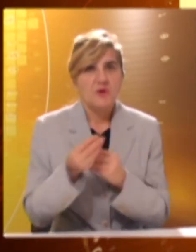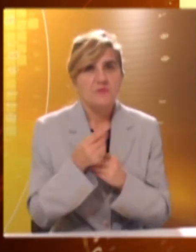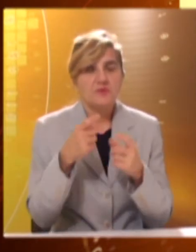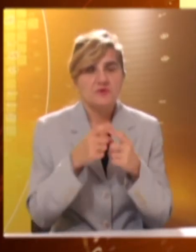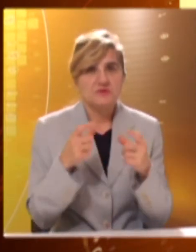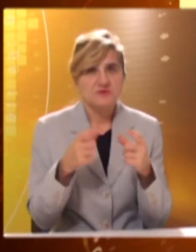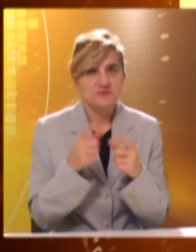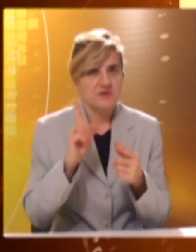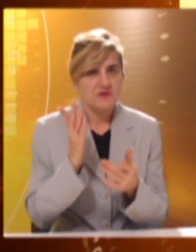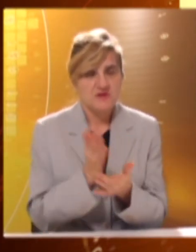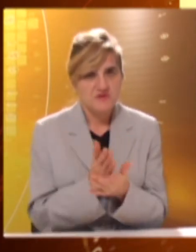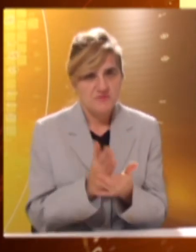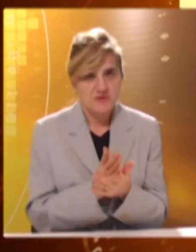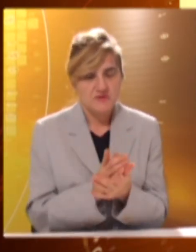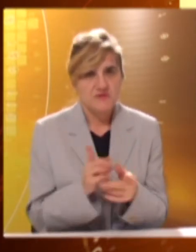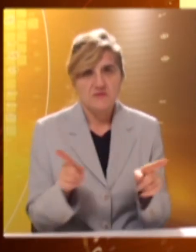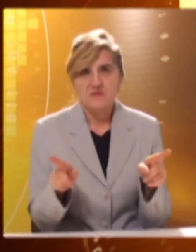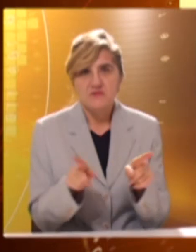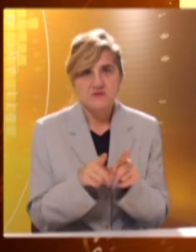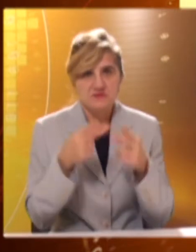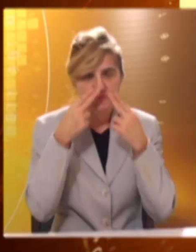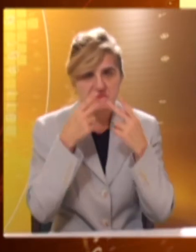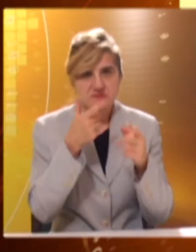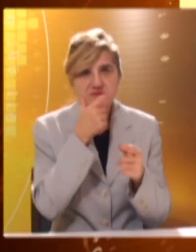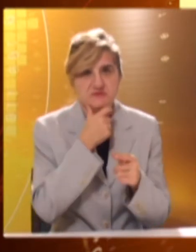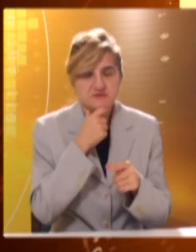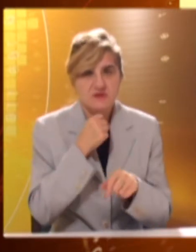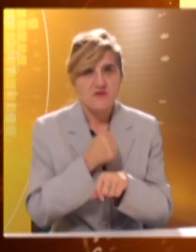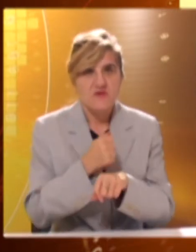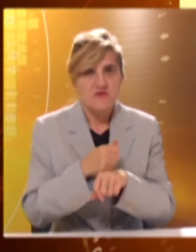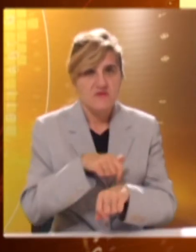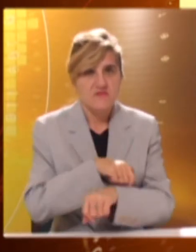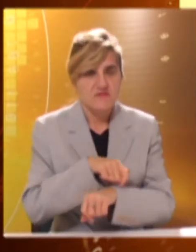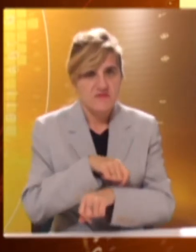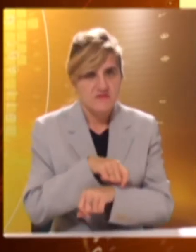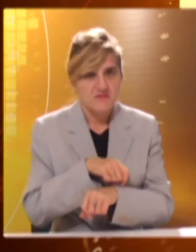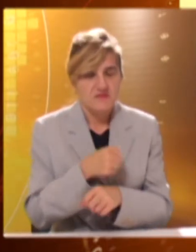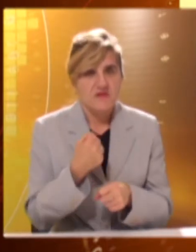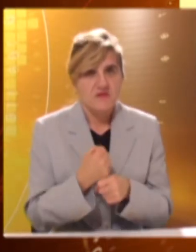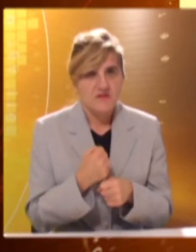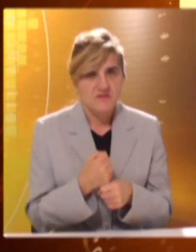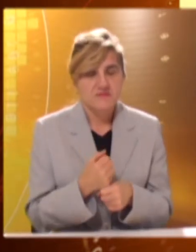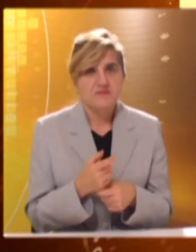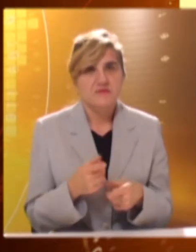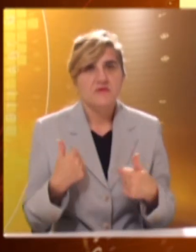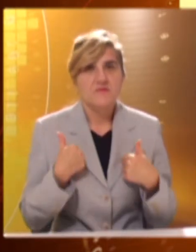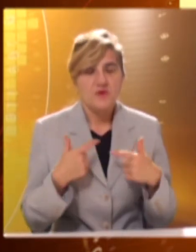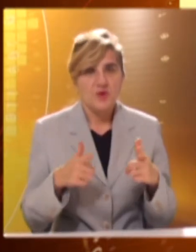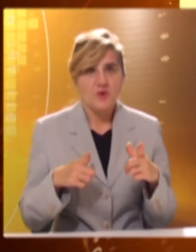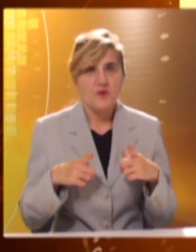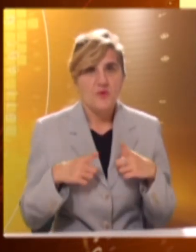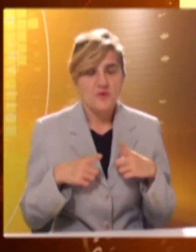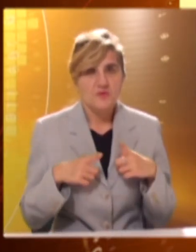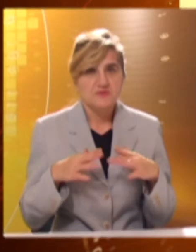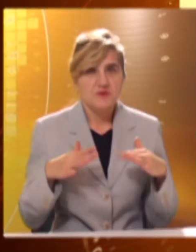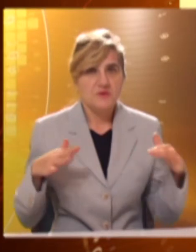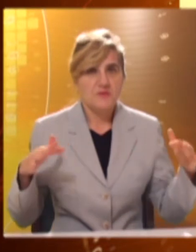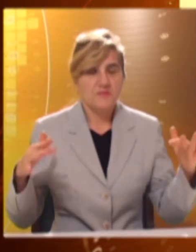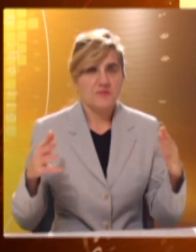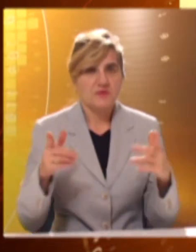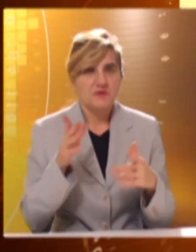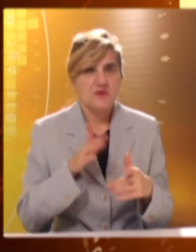niti promjena u radnom vremenu se neće desiti. Balon počinje sutra redovno da radi, tako da očekujemo zaista neki veći